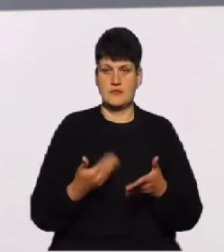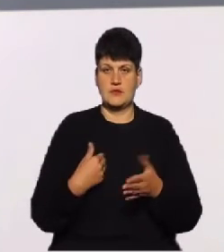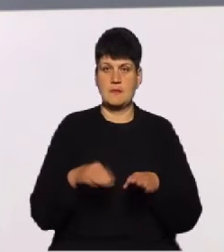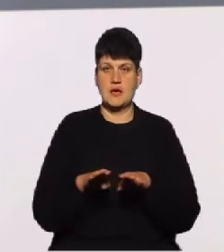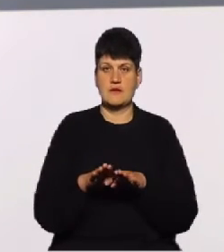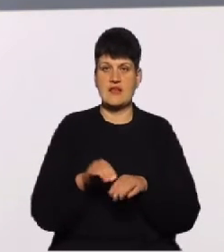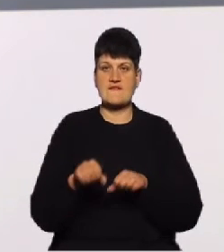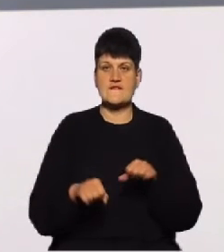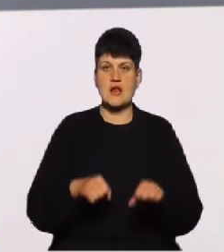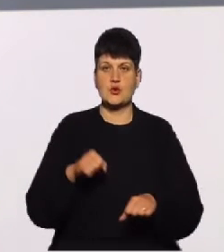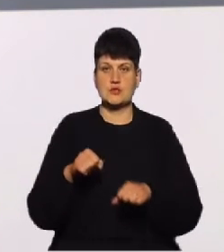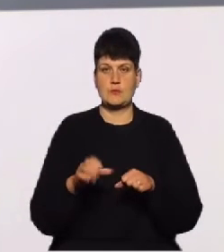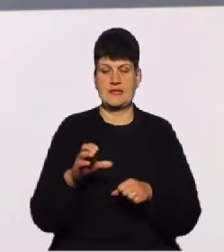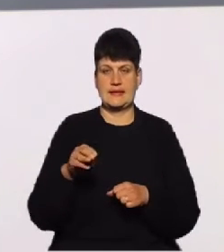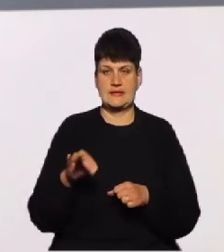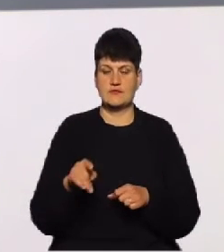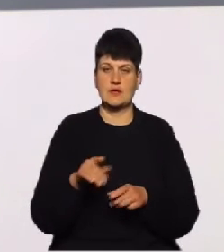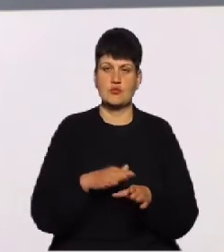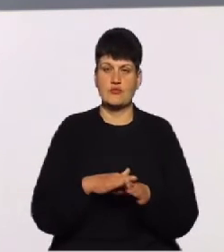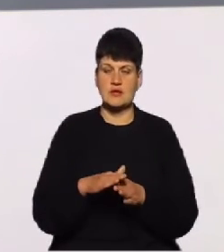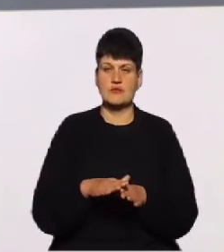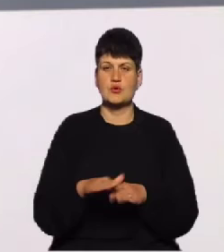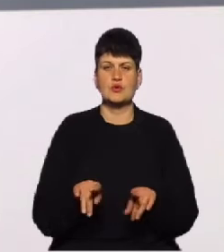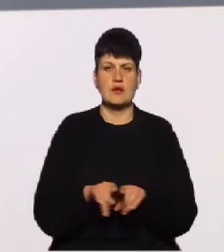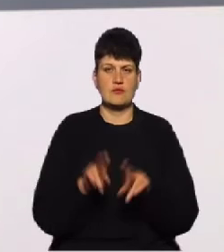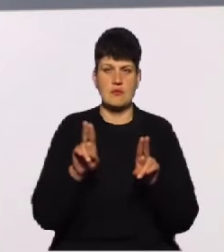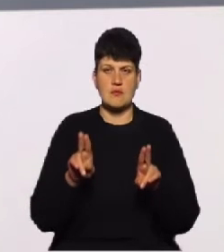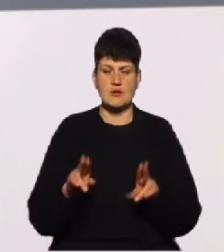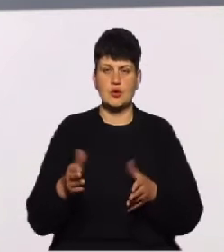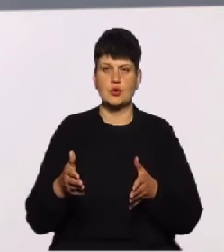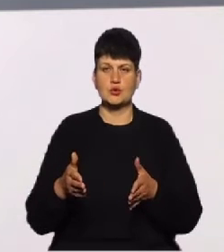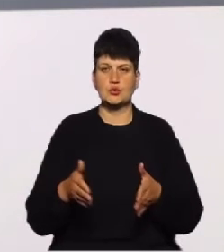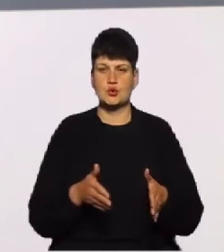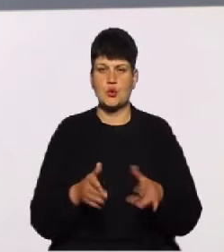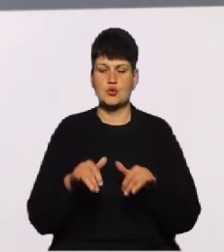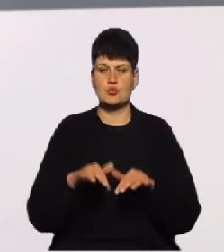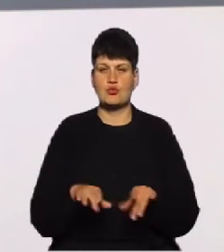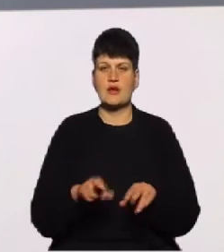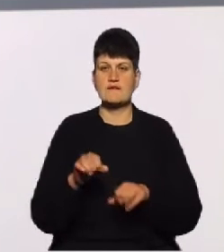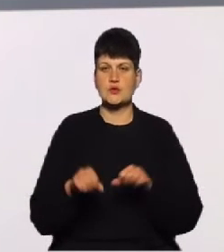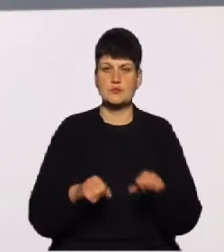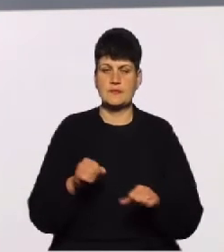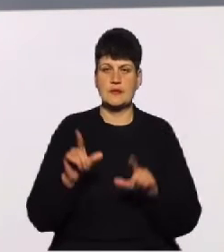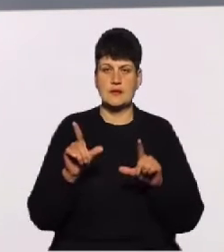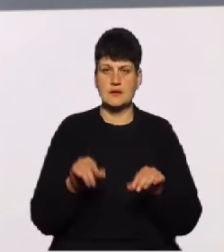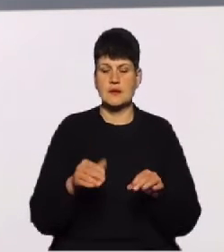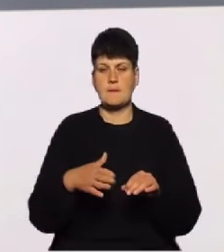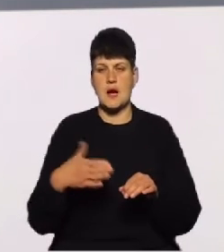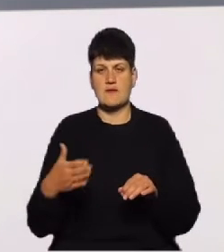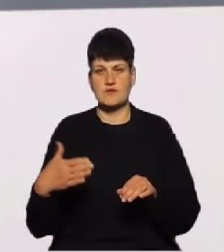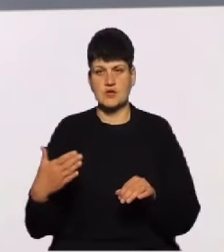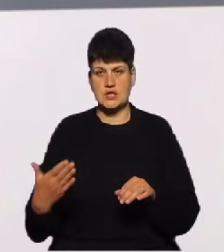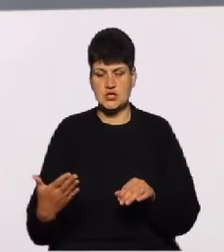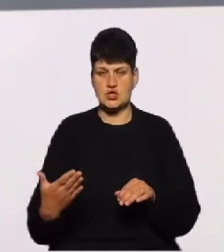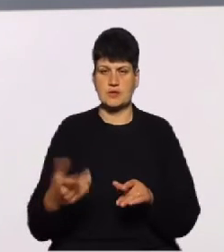велосипедистів, тобто вони повинні дотримуватися тих же ж правил дорожнього руху, що й велосипедисти. Їхати якомога правіше проїжджою частиною,